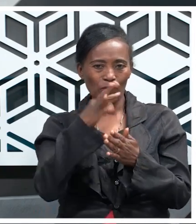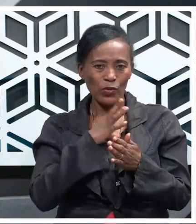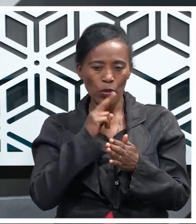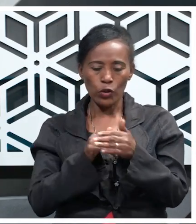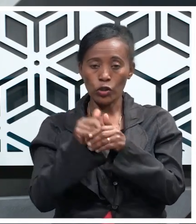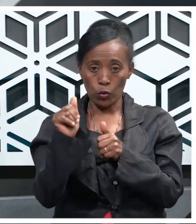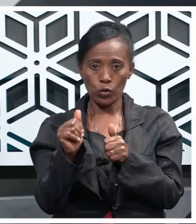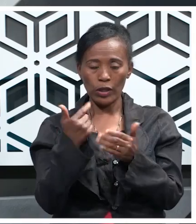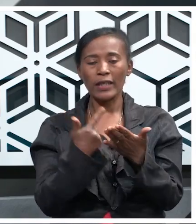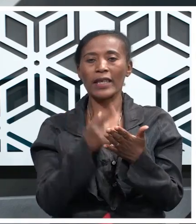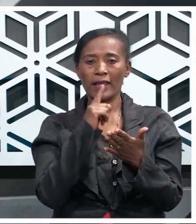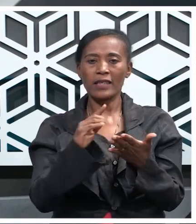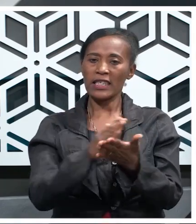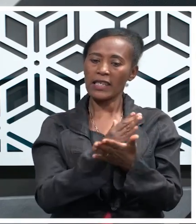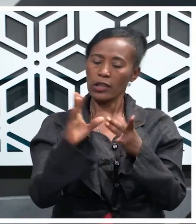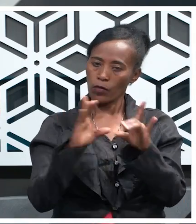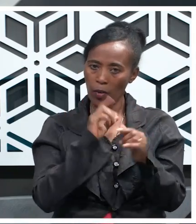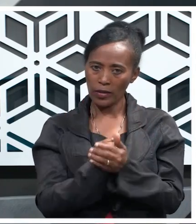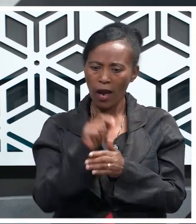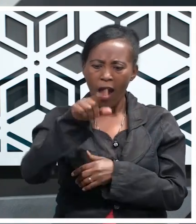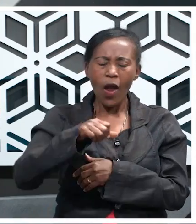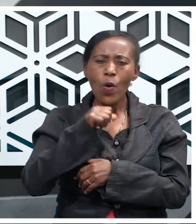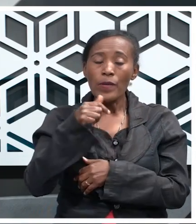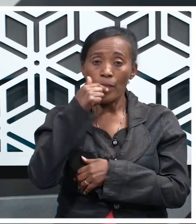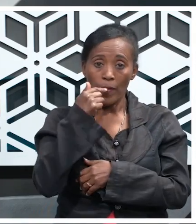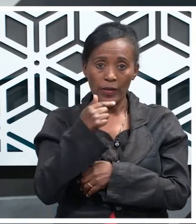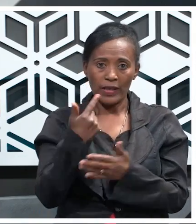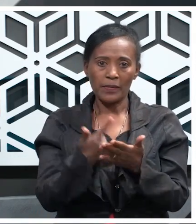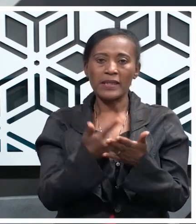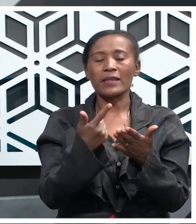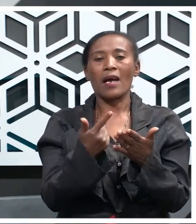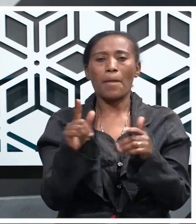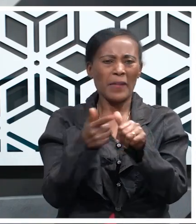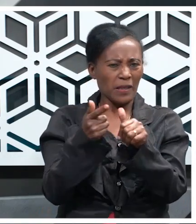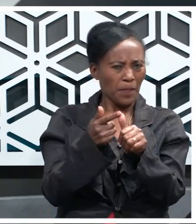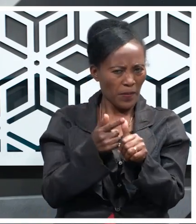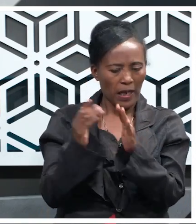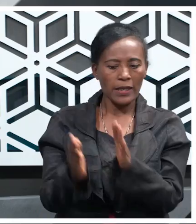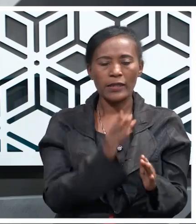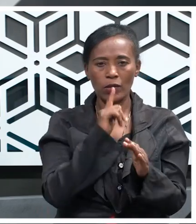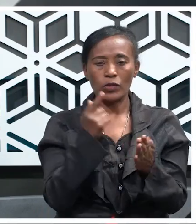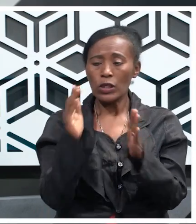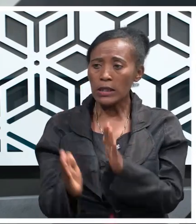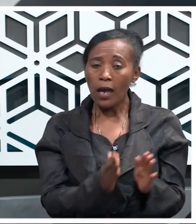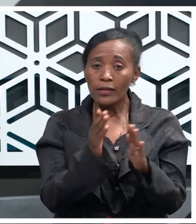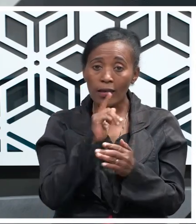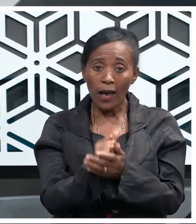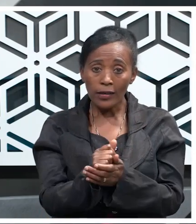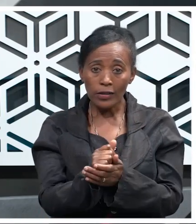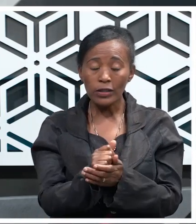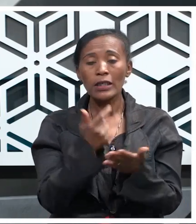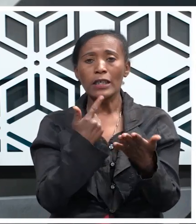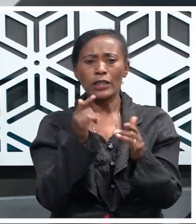ለምን ብዙ ሰዎች እንዲወጡ ለምን ዲሴብሎችን ፓርቲስፔት እንዲያደርጉ አይሆንም በሚል ዩዳቢሲና ነበር መጀመሪያ ያዘጋጁትና